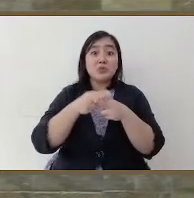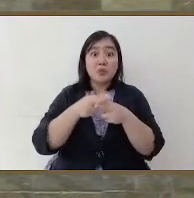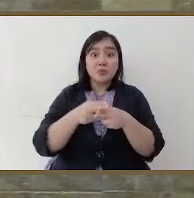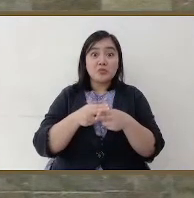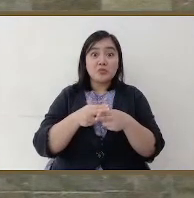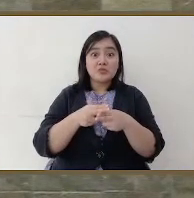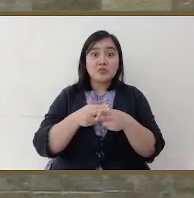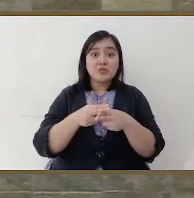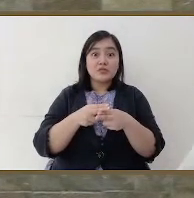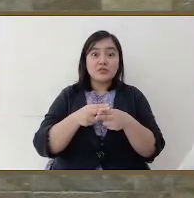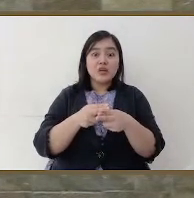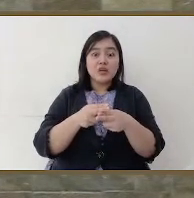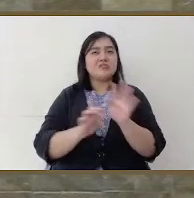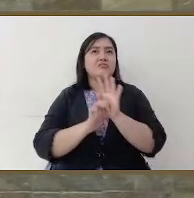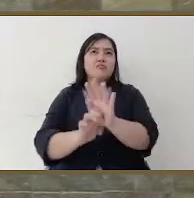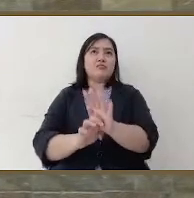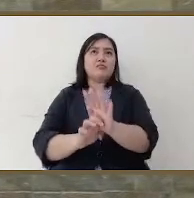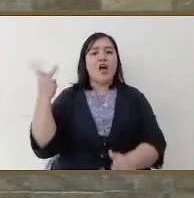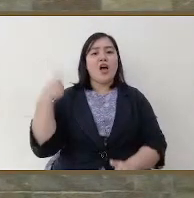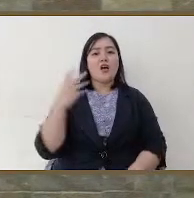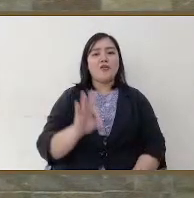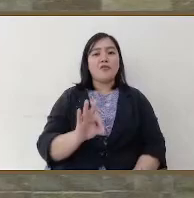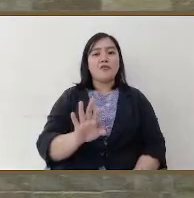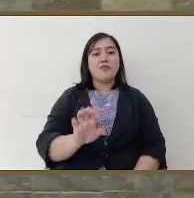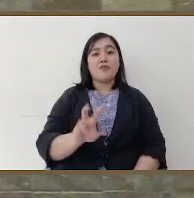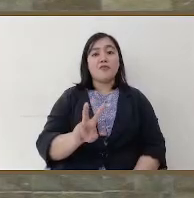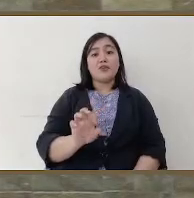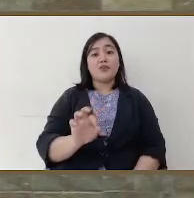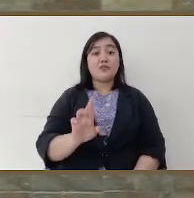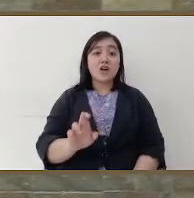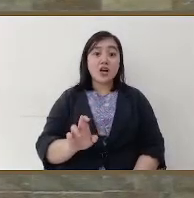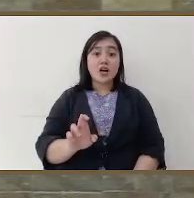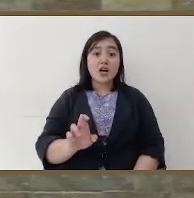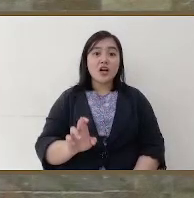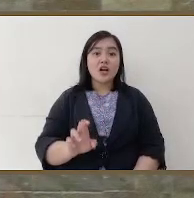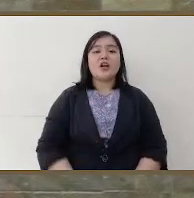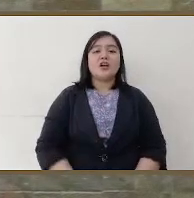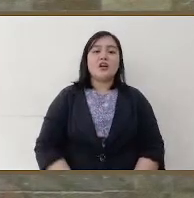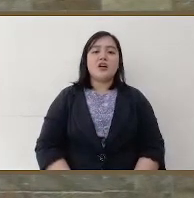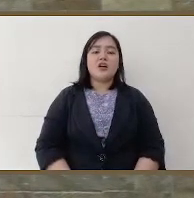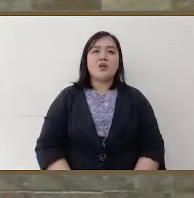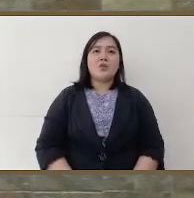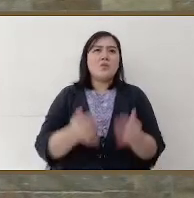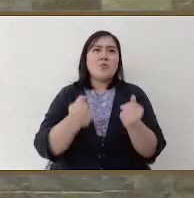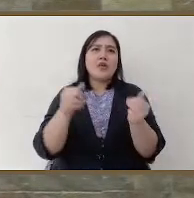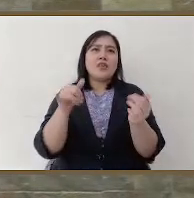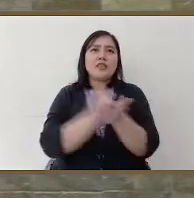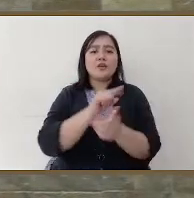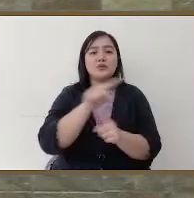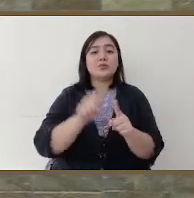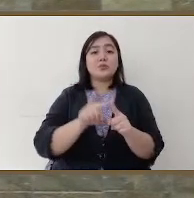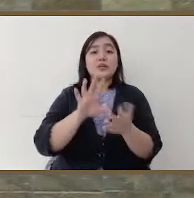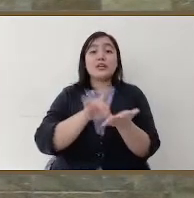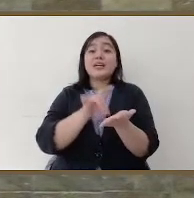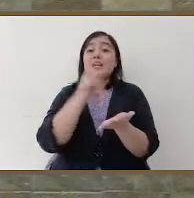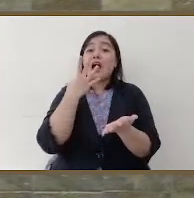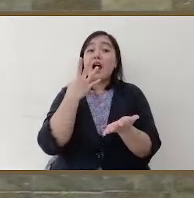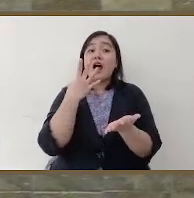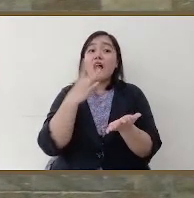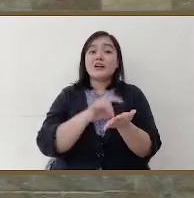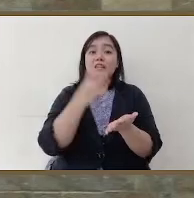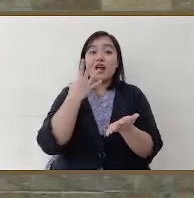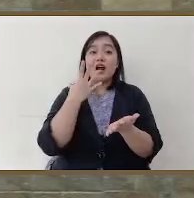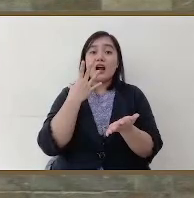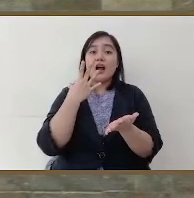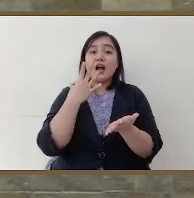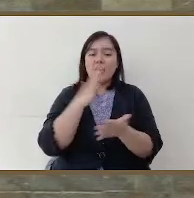Pagka meron kang nilalagnat ka, gusto mo isang inuman lamang ng gamot, tanggal na ho yung lagnat na yon. You see, gusto natin mawala lang. Pagka